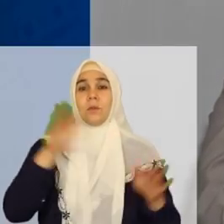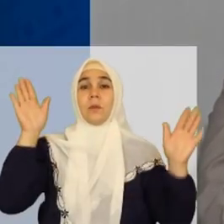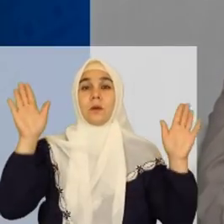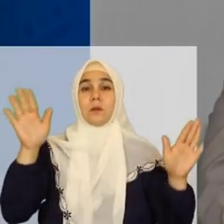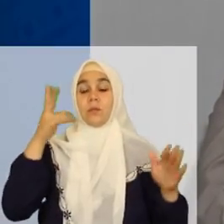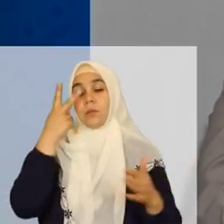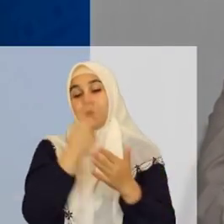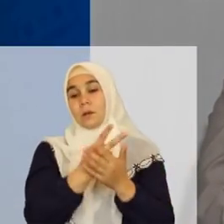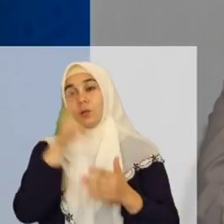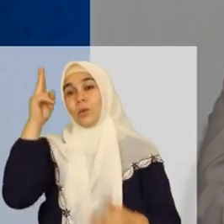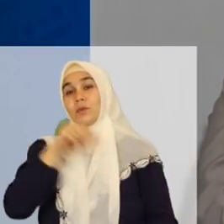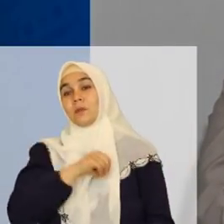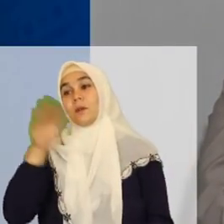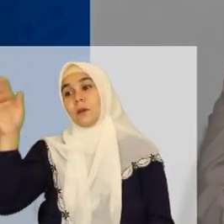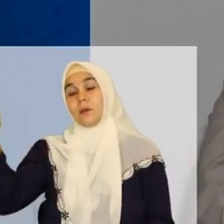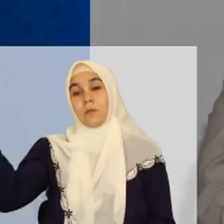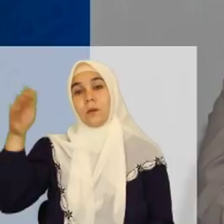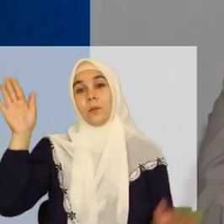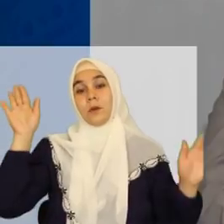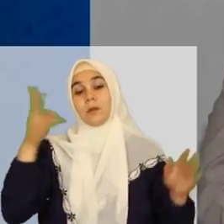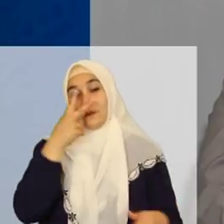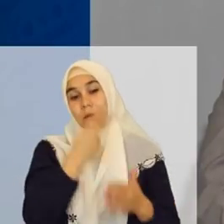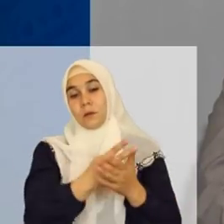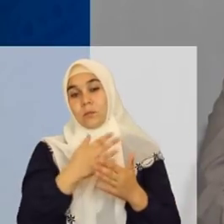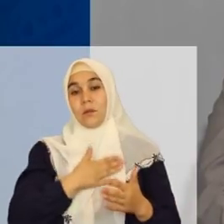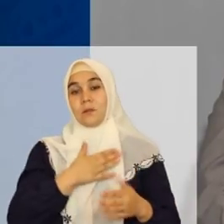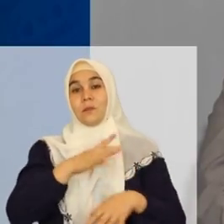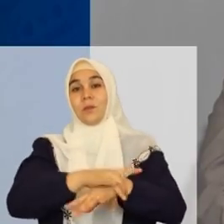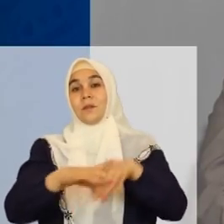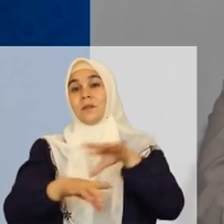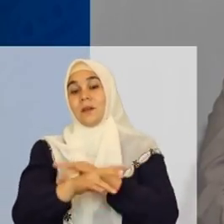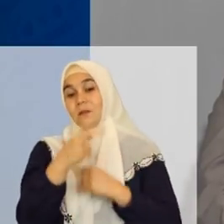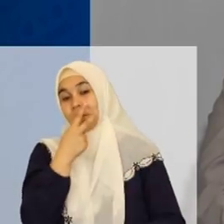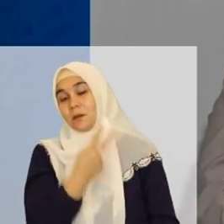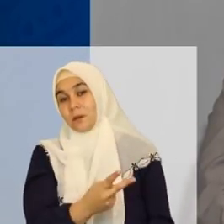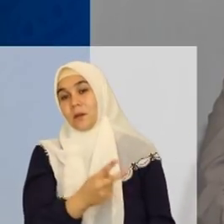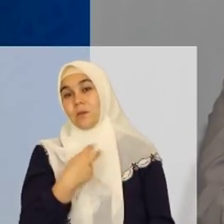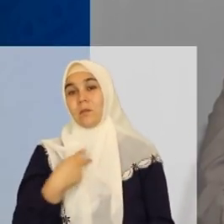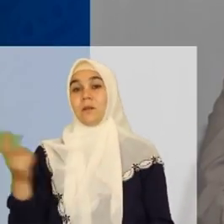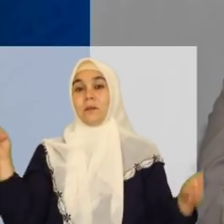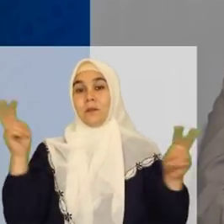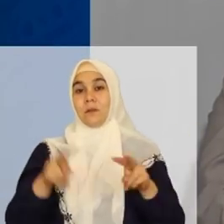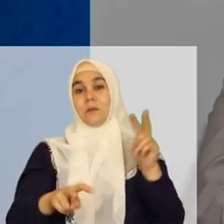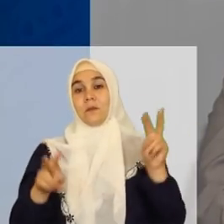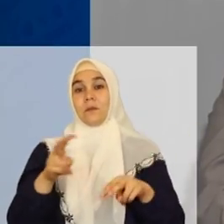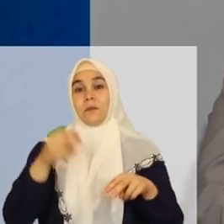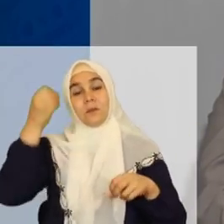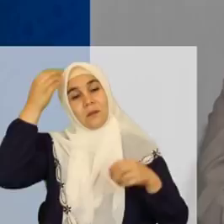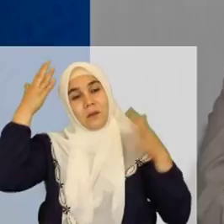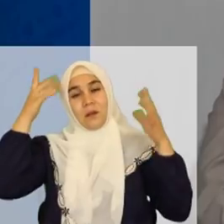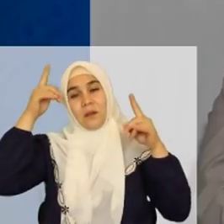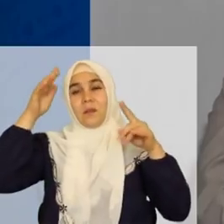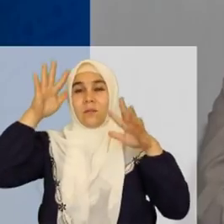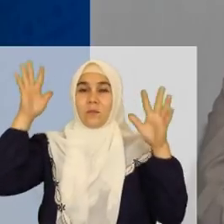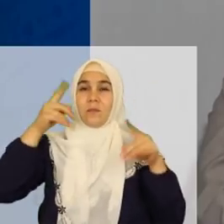farishtalarga ko'rsatadi. O farishtalarim, qaralaring, ana bandalarim ko'rlaring, mani deb kelishdi. Sochlari